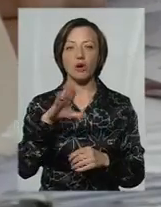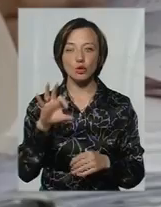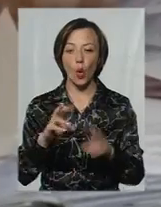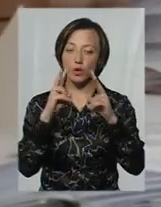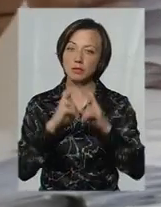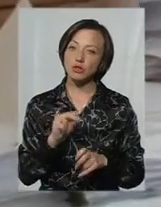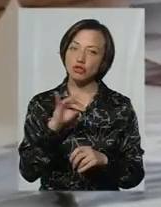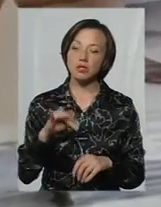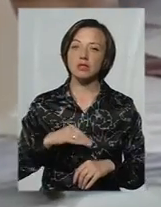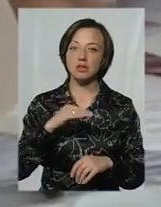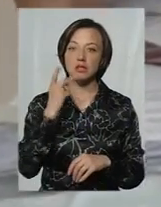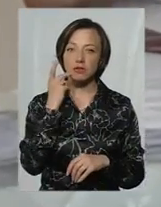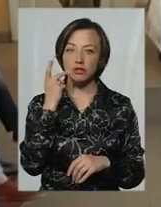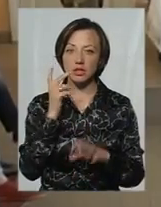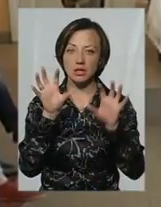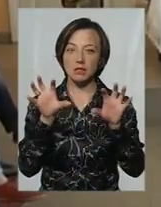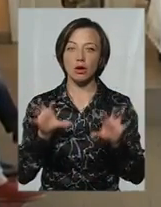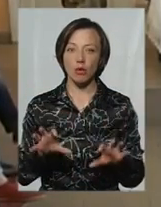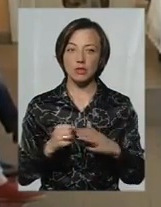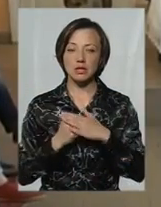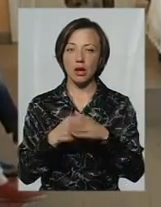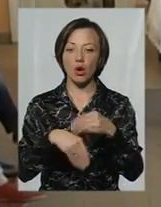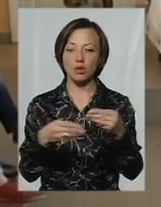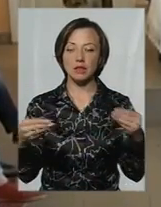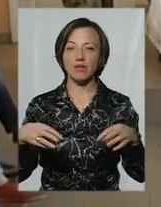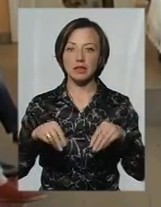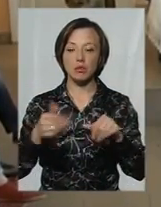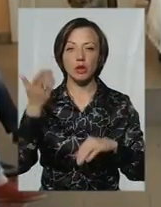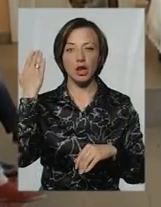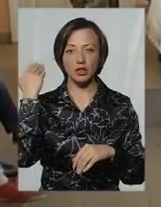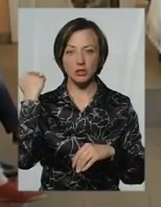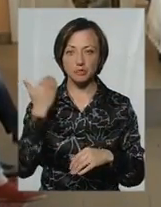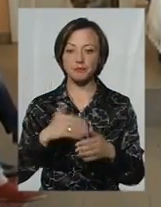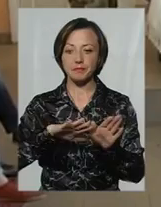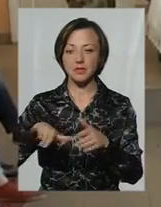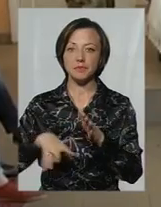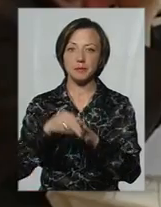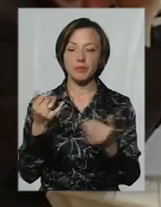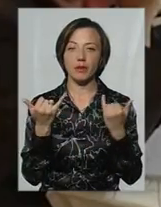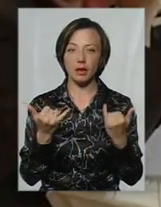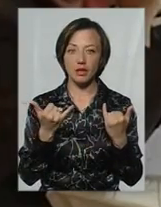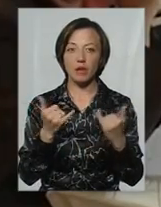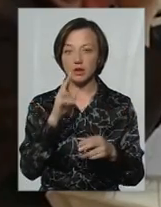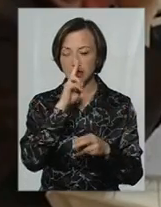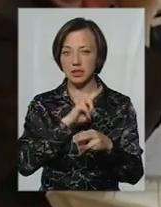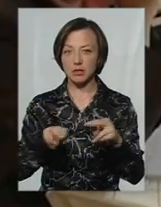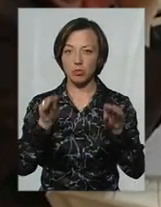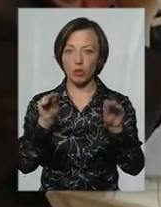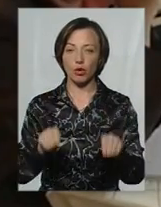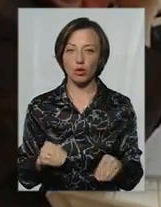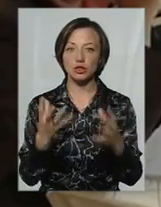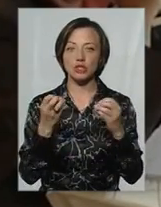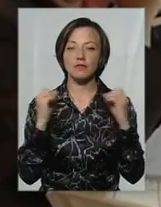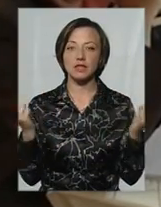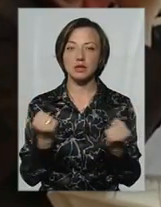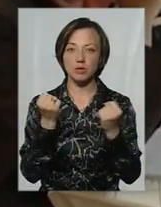чи завжди на законних засадах роздавали землю раніше. Після виборів вже нинішні обранці про зникнення протоколів сесій ще